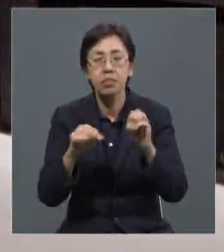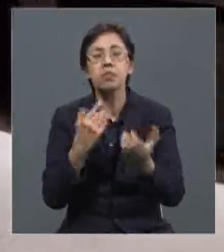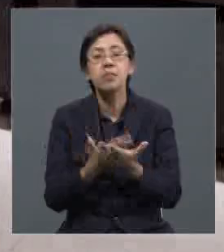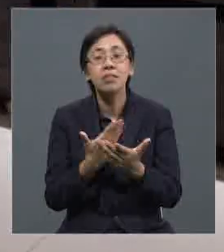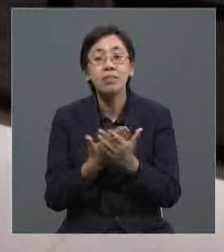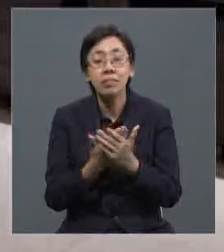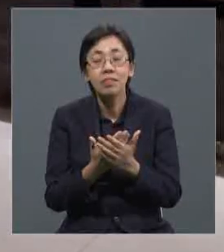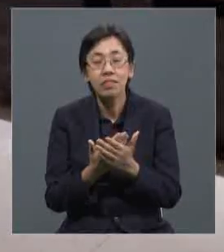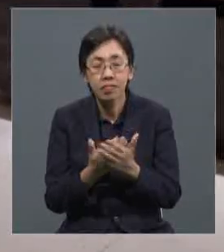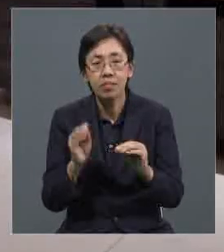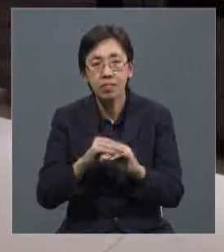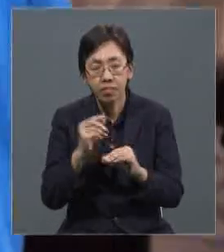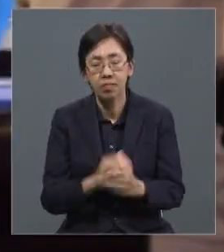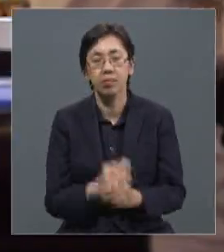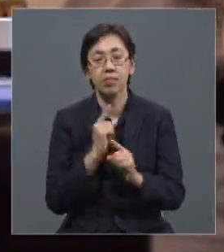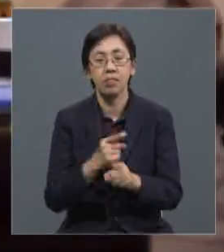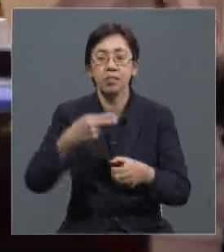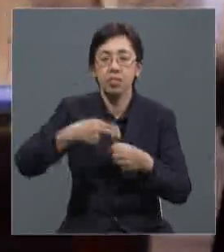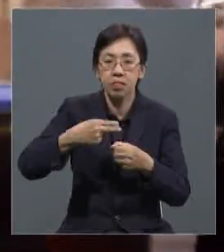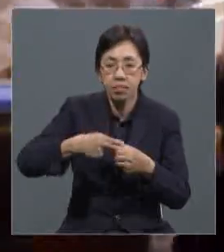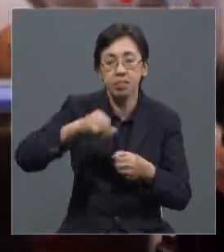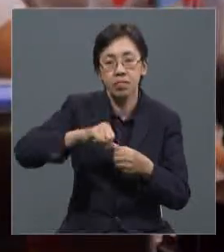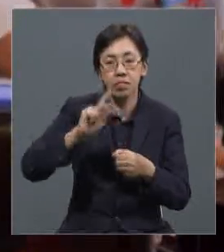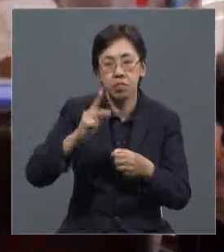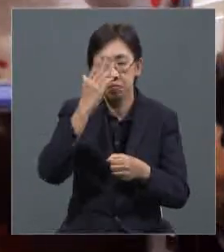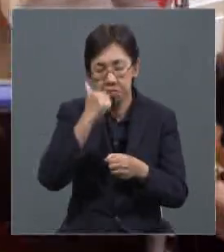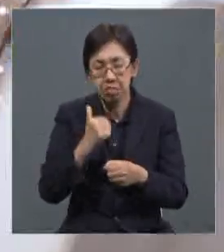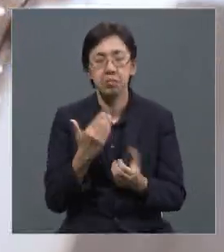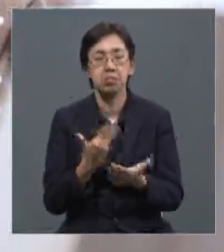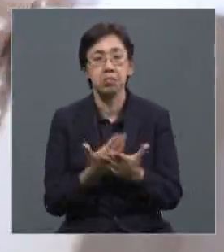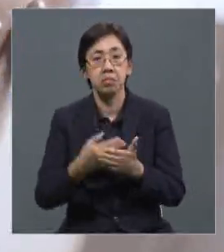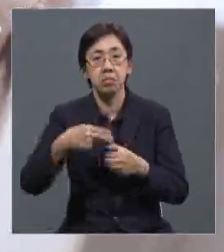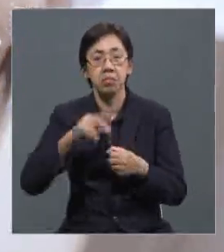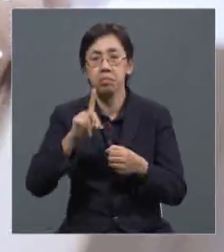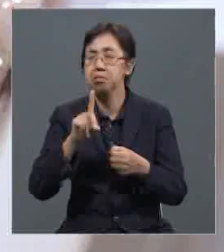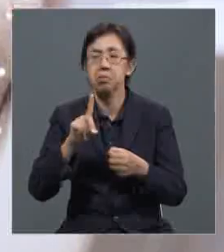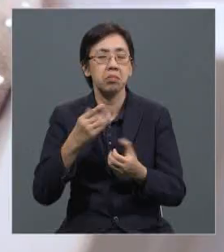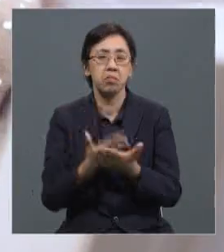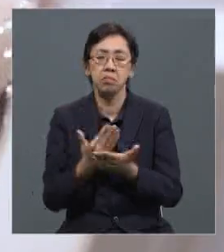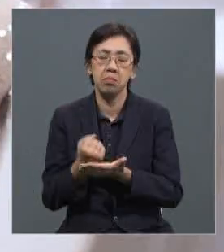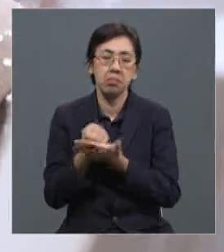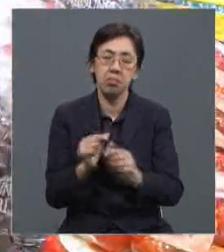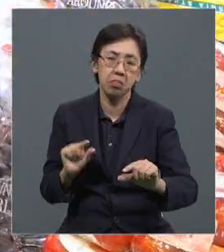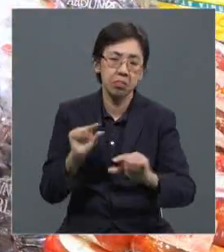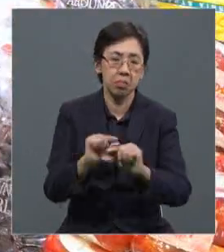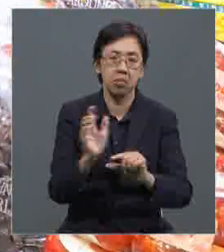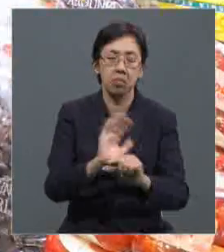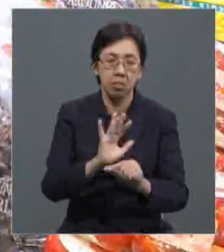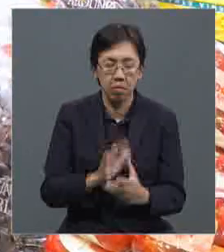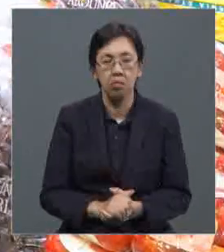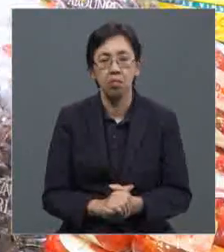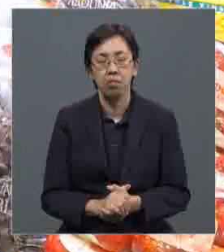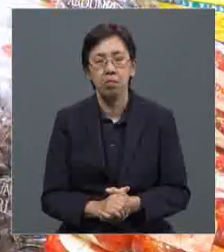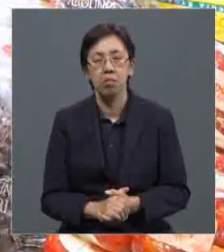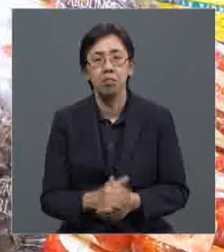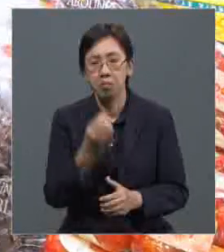ามราคาพลังงานในประเทศจากการทยอยลดการอุดหนุนราคาดีเซลขณะที่แรงกดดันด้านอุปทานที่ทำให้